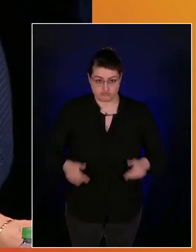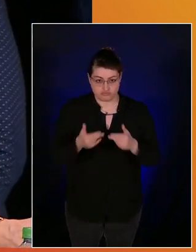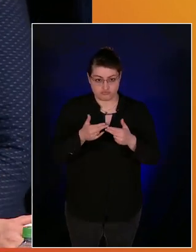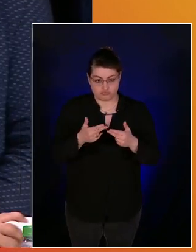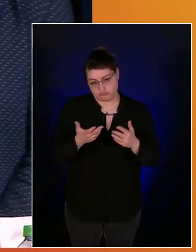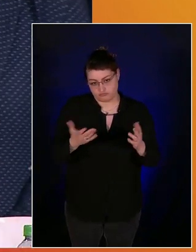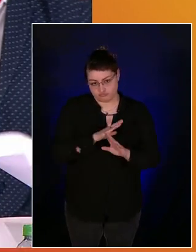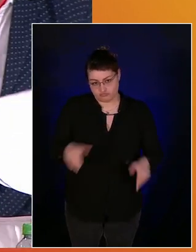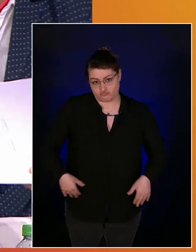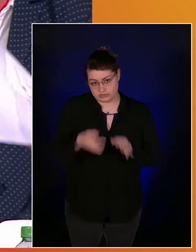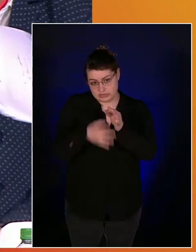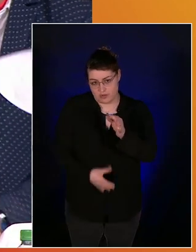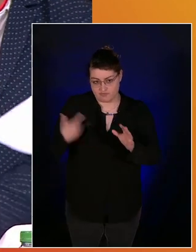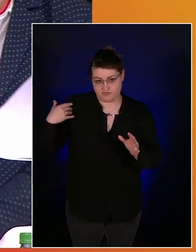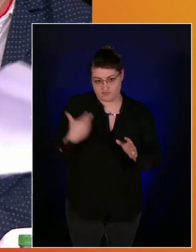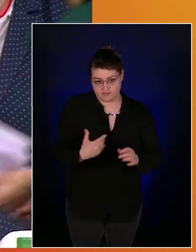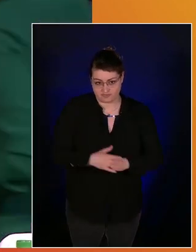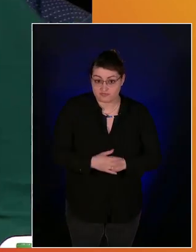Sophie ?